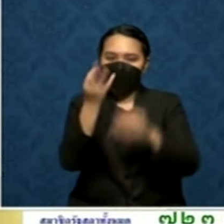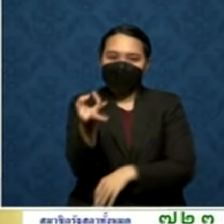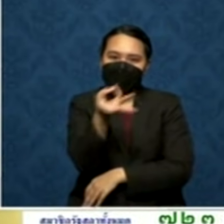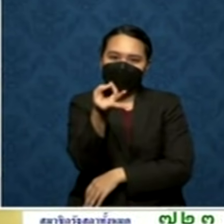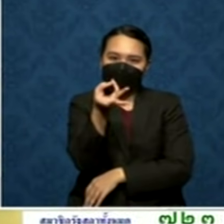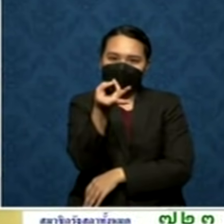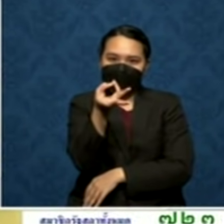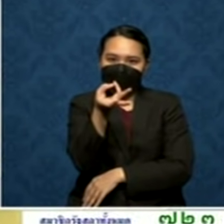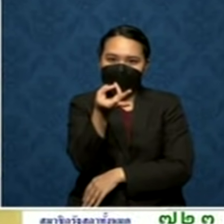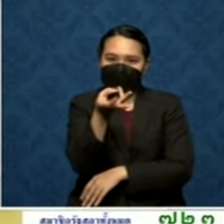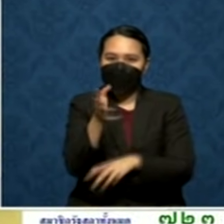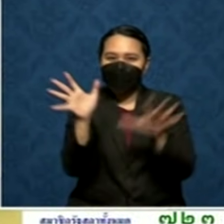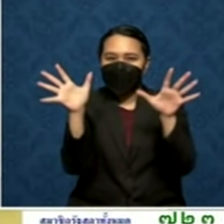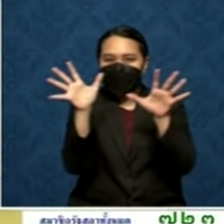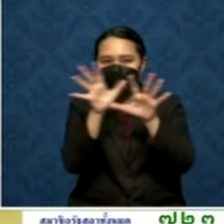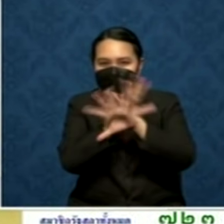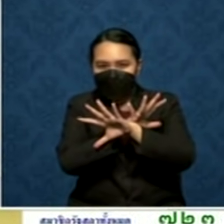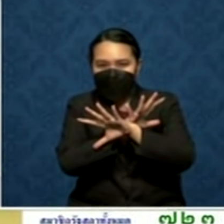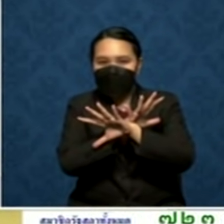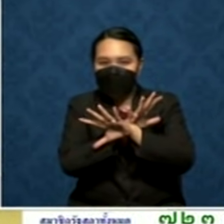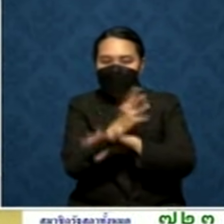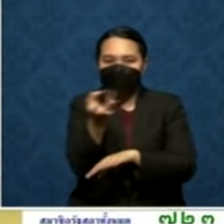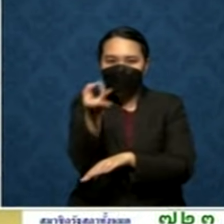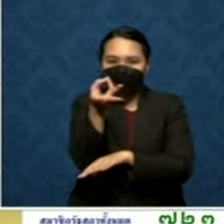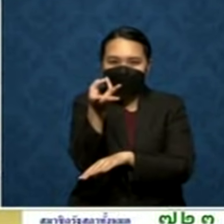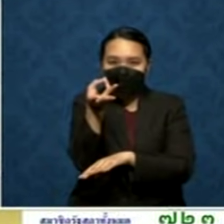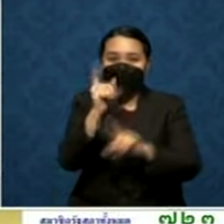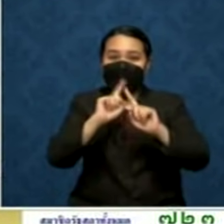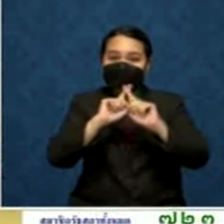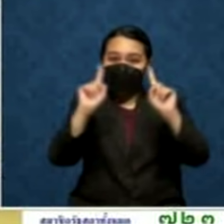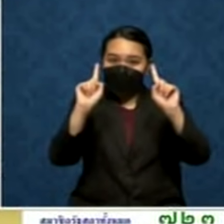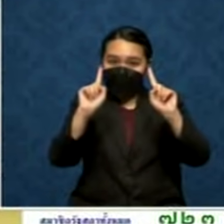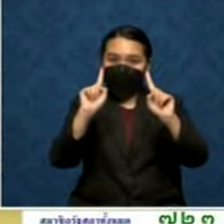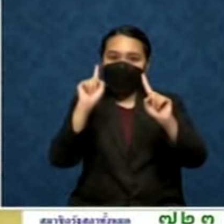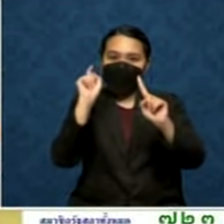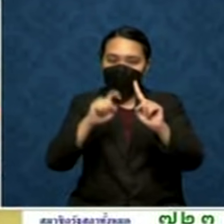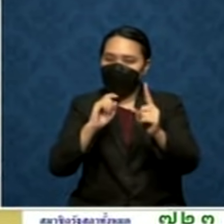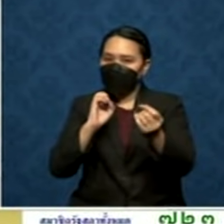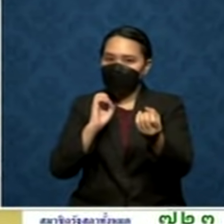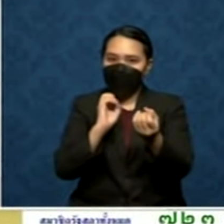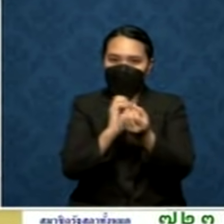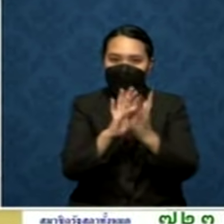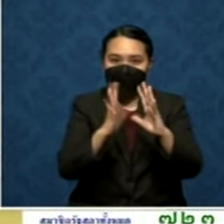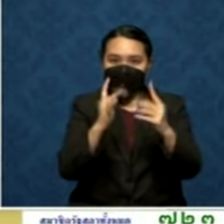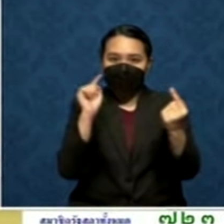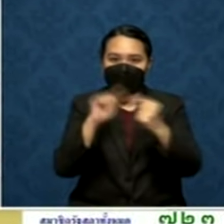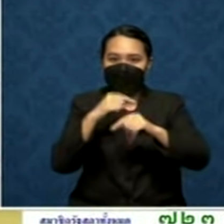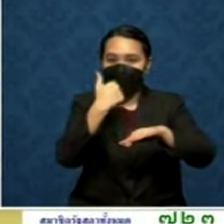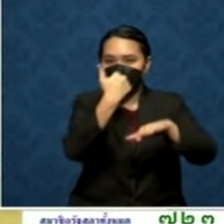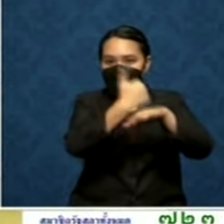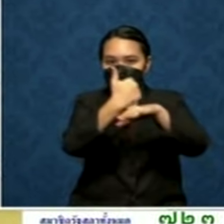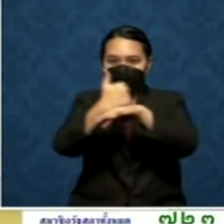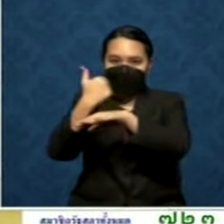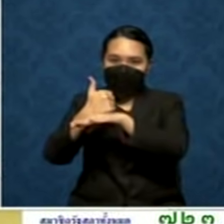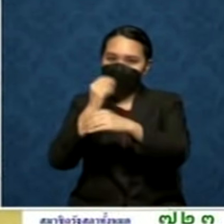น้อยเป็นเหมือนไม้ประดับแต่ตราบใดก็ตามที่ไม่ไปกระทบกับอำนาจของชนชั้นนำจะ